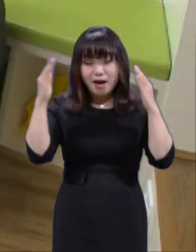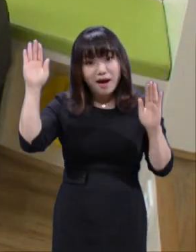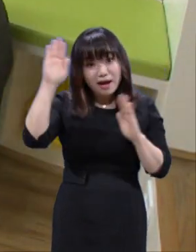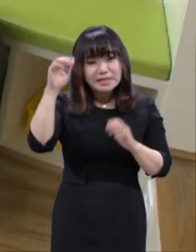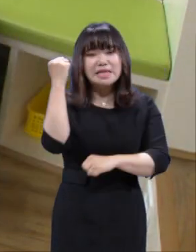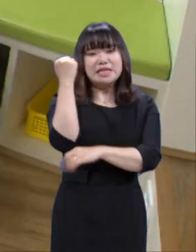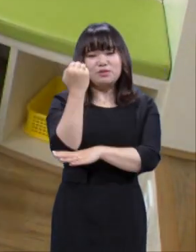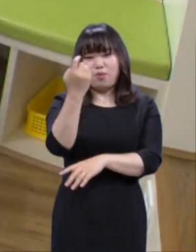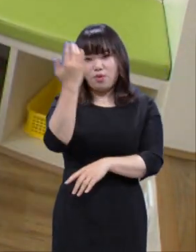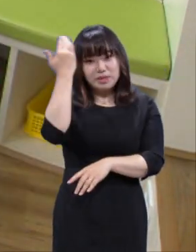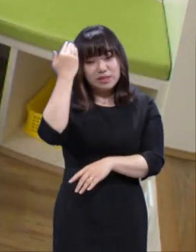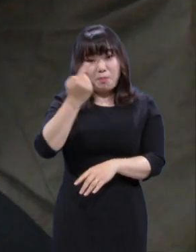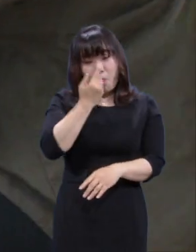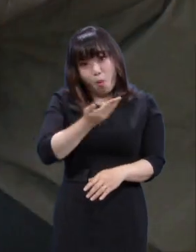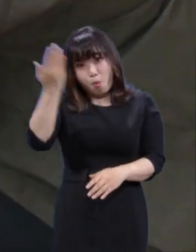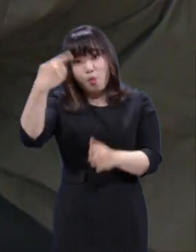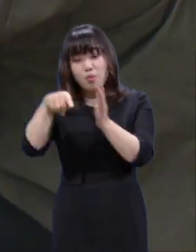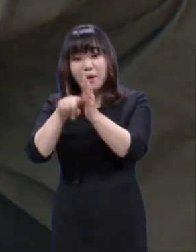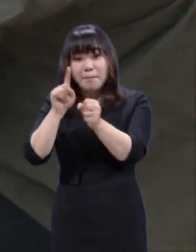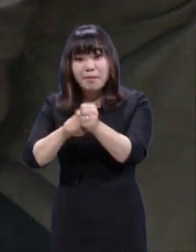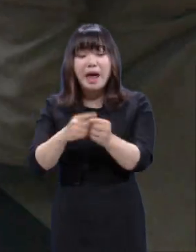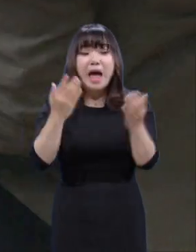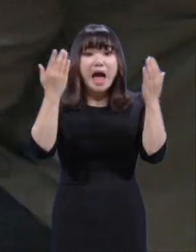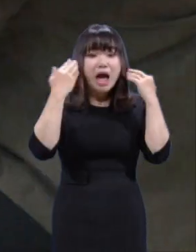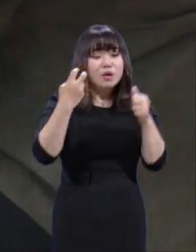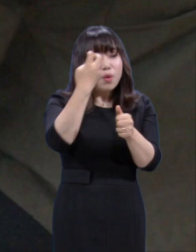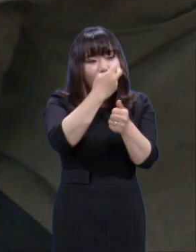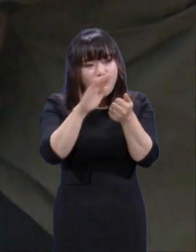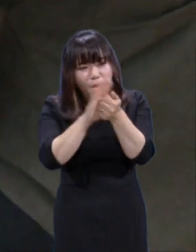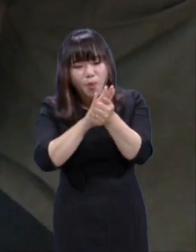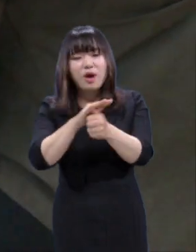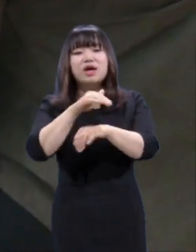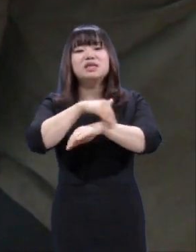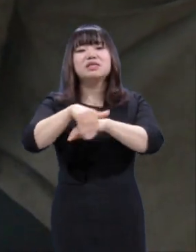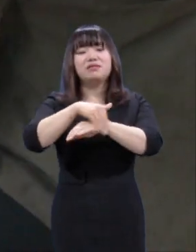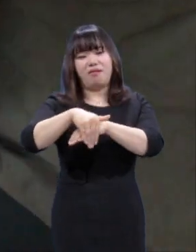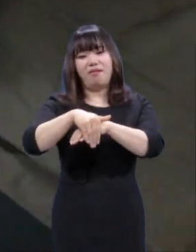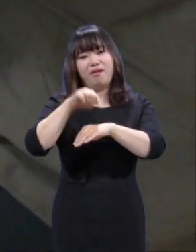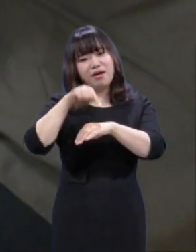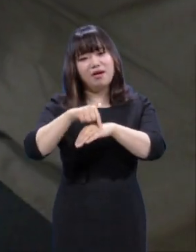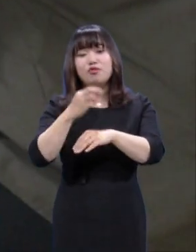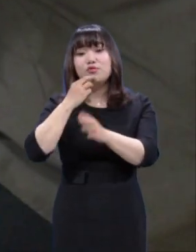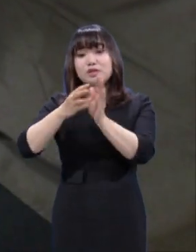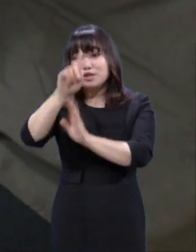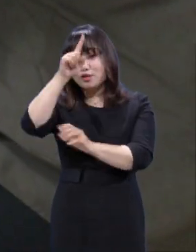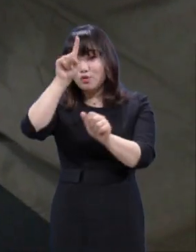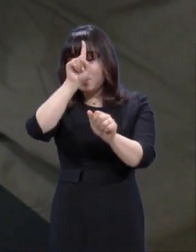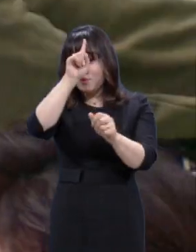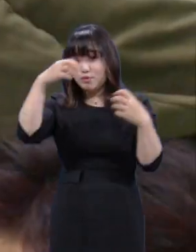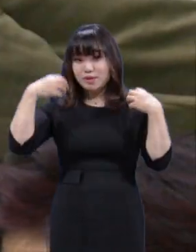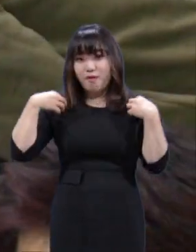기초학력 강화를 위해 먼저 개선이 필요한 학교 돌봄 정책. 서울시 교육감 후보들의 서로 다른 돌봄 공약이